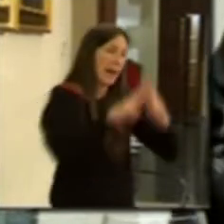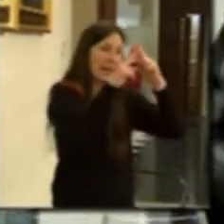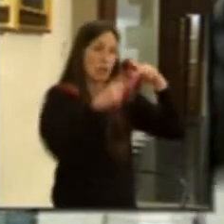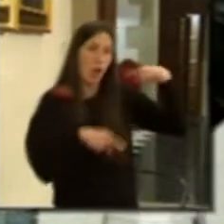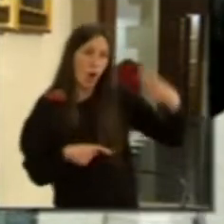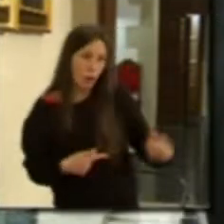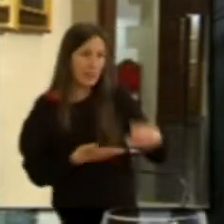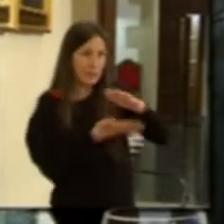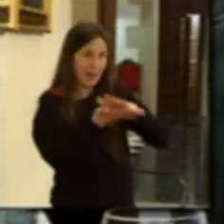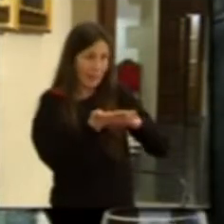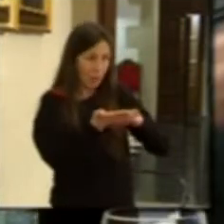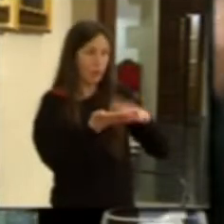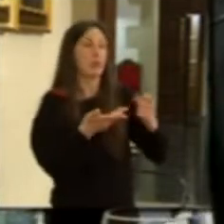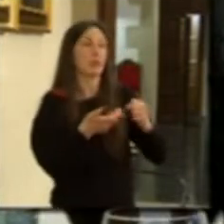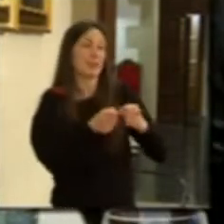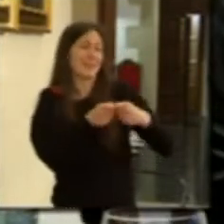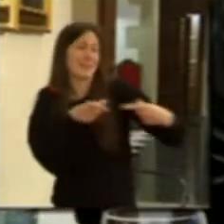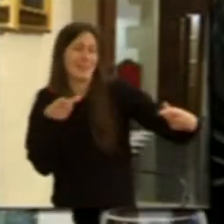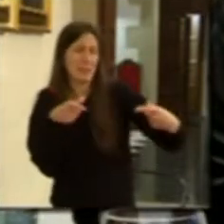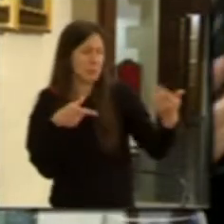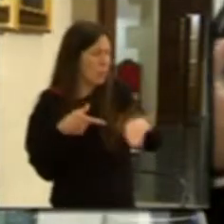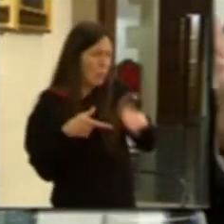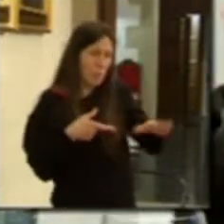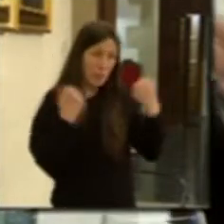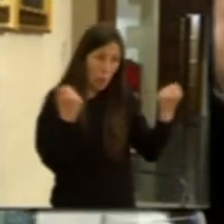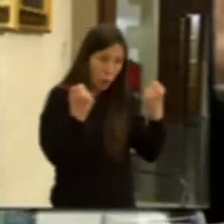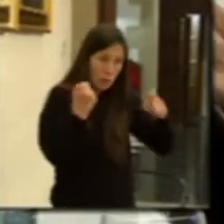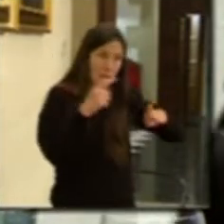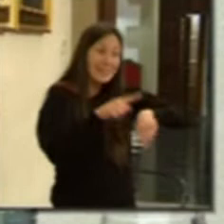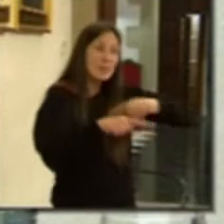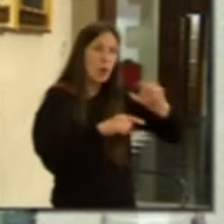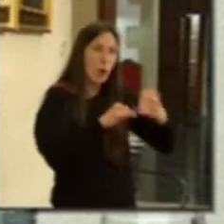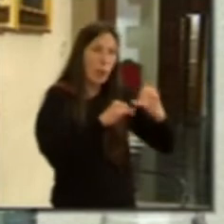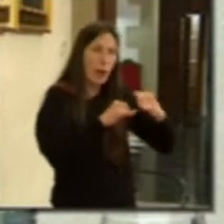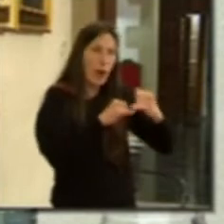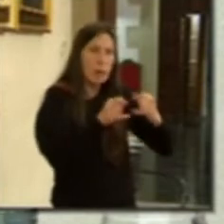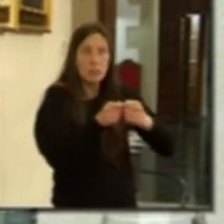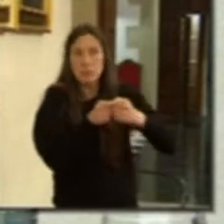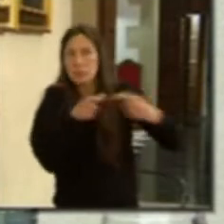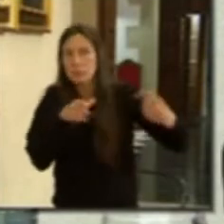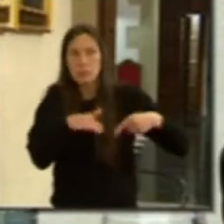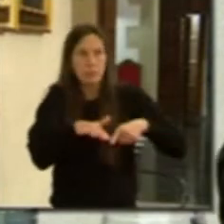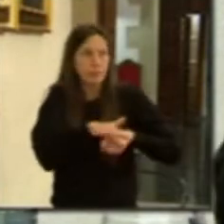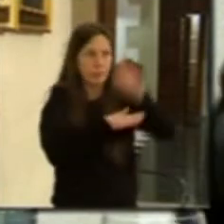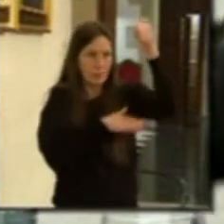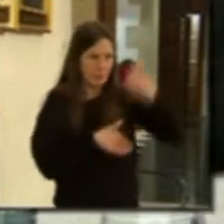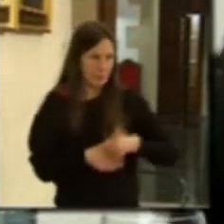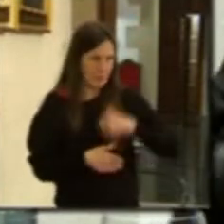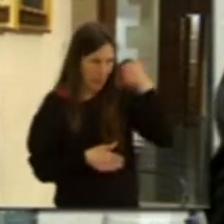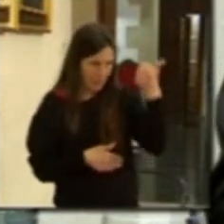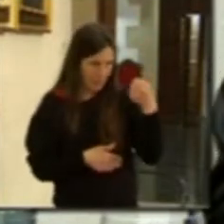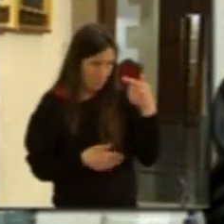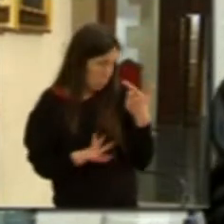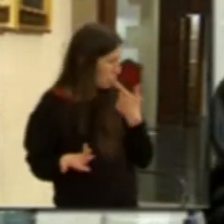mai, després d'una pandèmia que havia matat milions de persones. Per tant, jo, la meva perspectiva és aquesta. Les ciutats, i tant